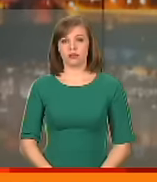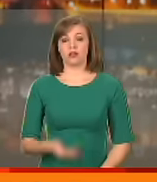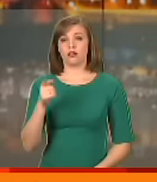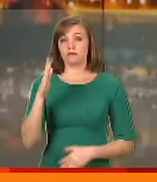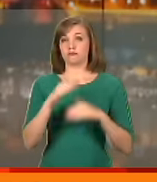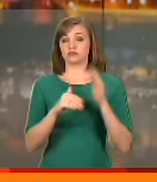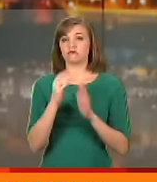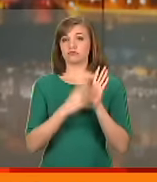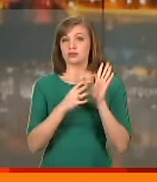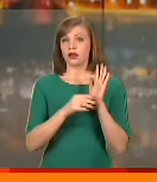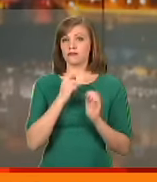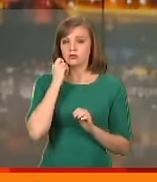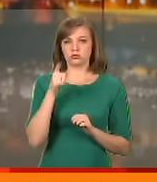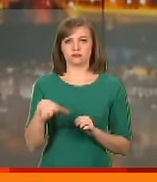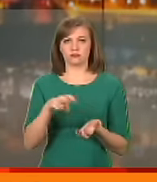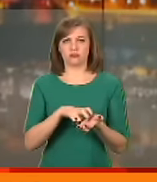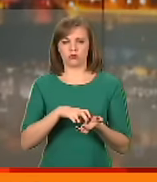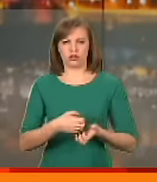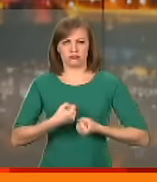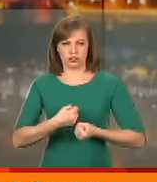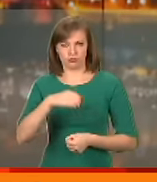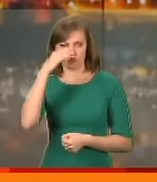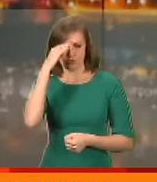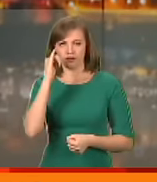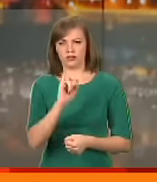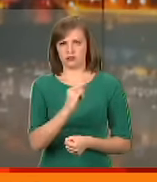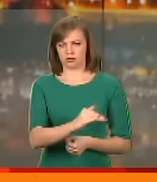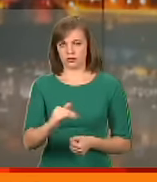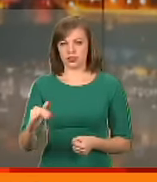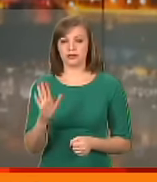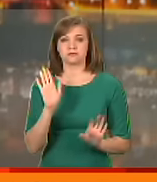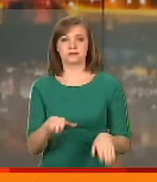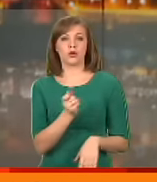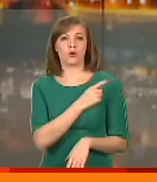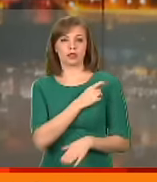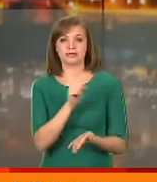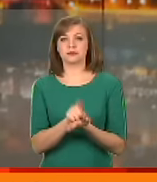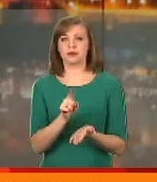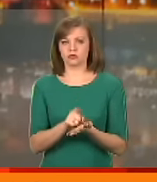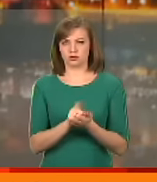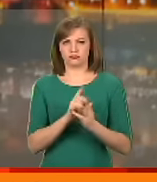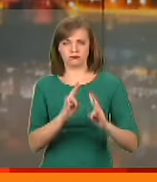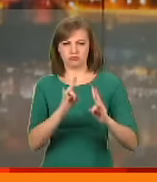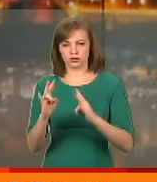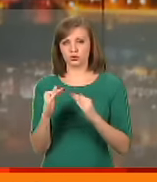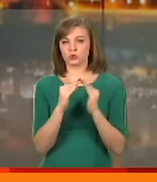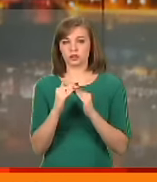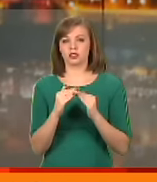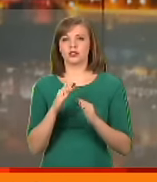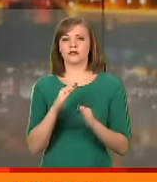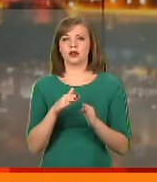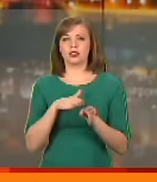Їй майже 90, та її бояться кремезні чоловіки і маленькі діти. В Одесі пенсіонерка тероризує сусідів